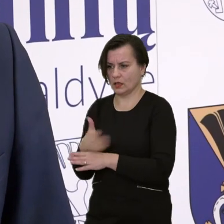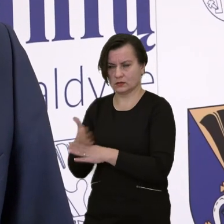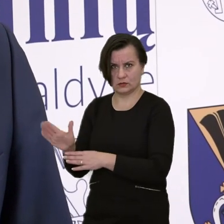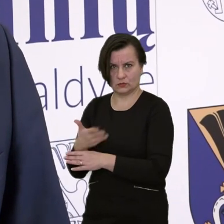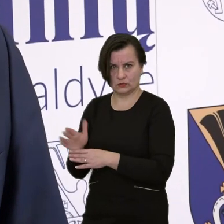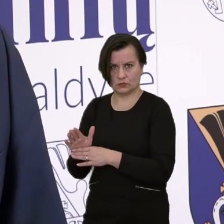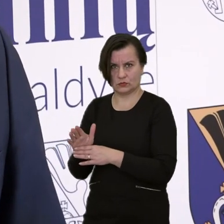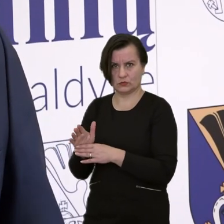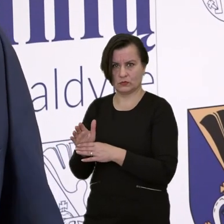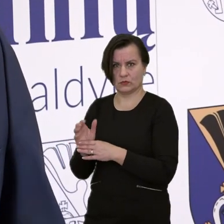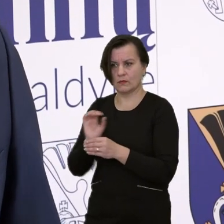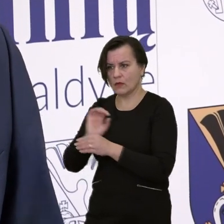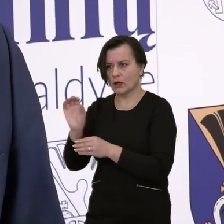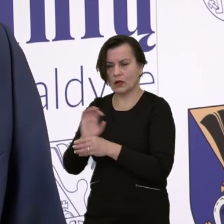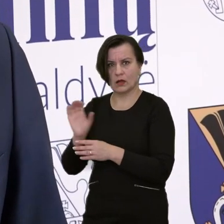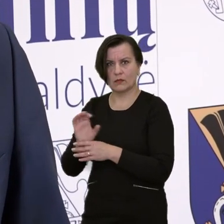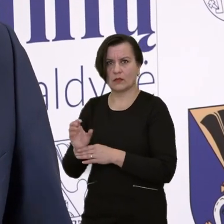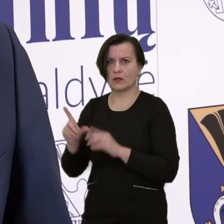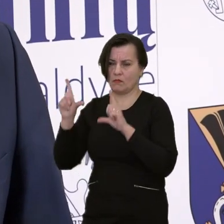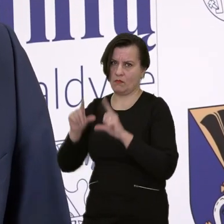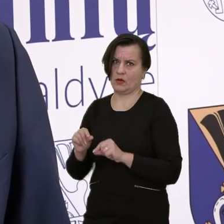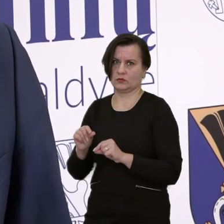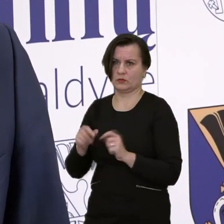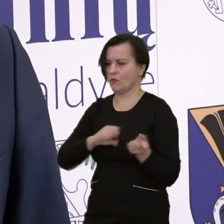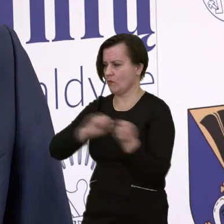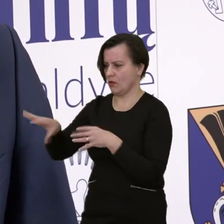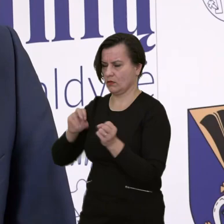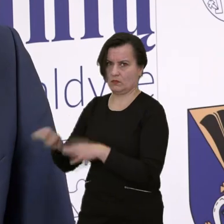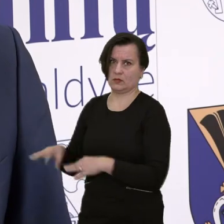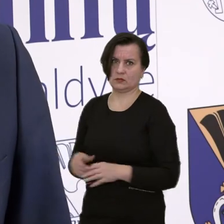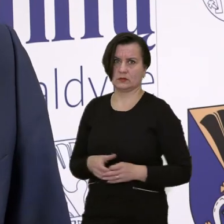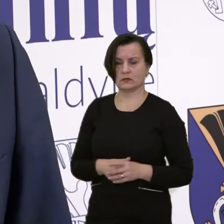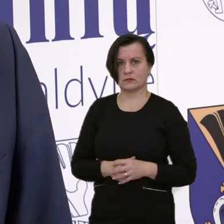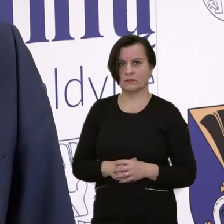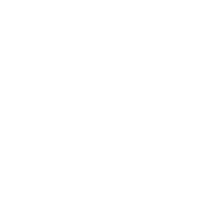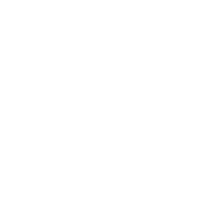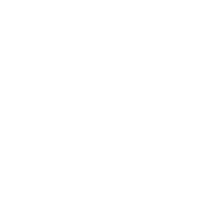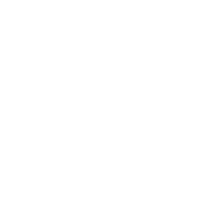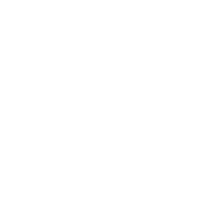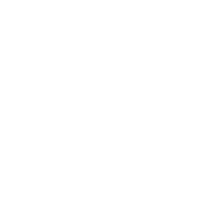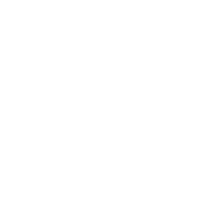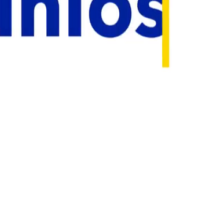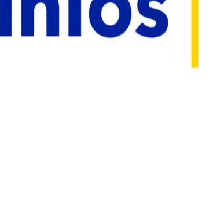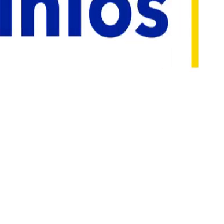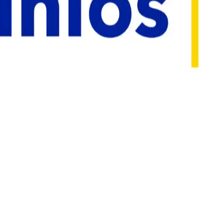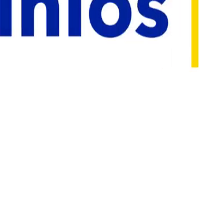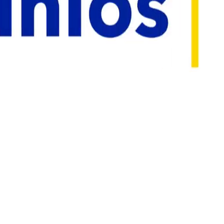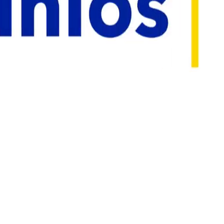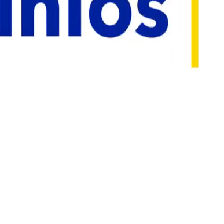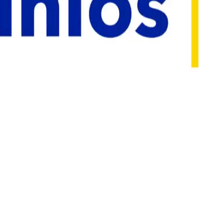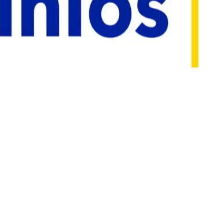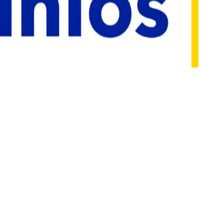daugiau atliekų išrūšiuoti, perdirbti ir kuo mažiau šalinti savartinę.